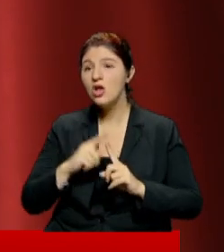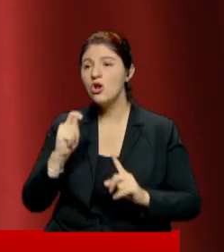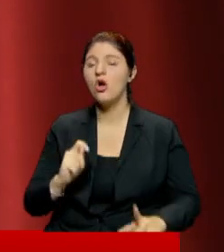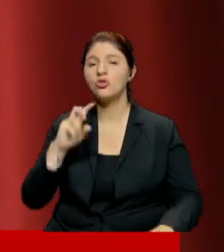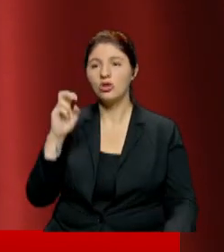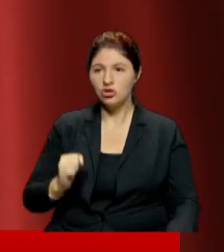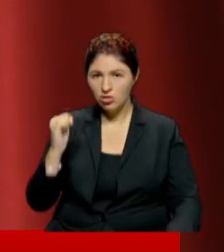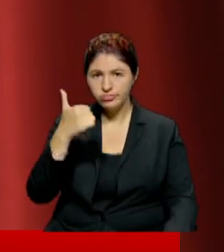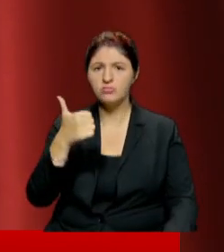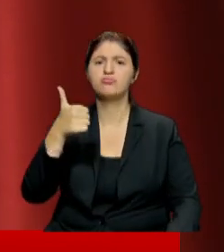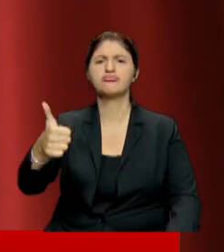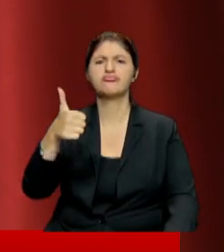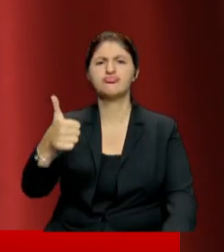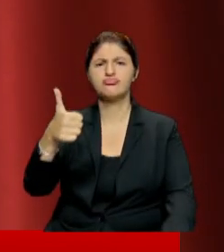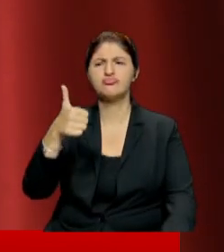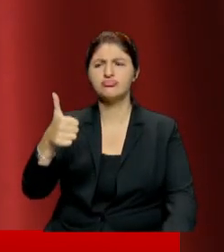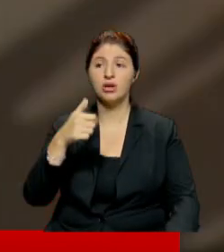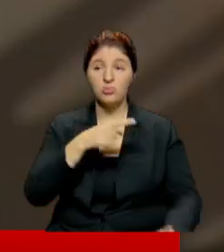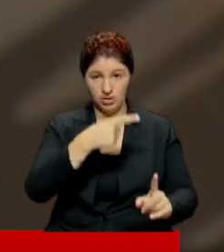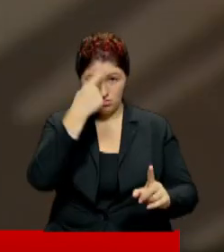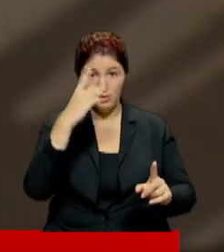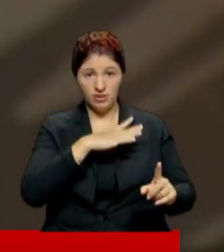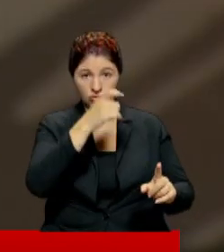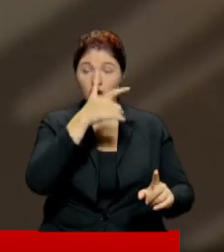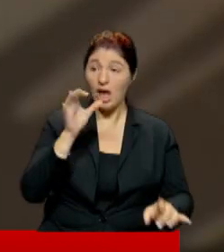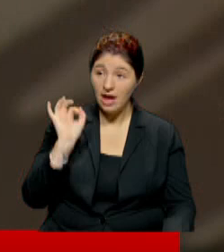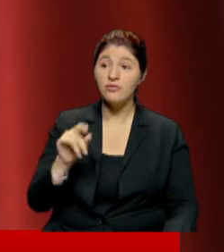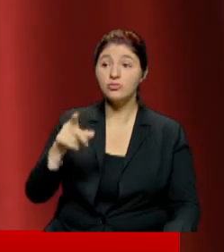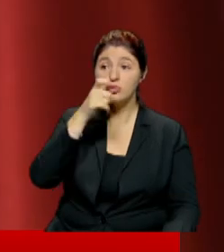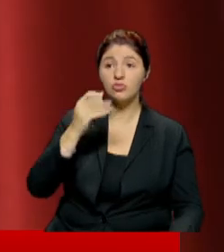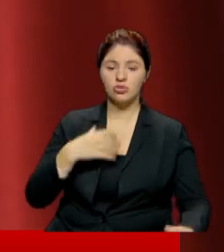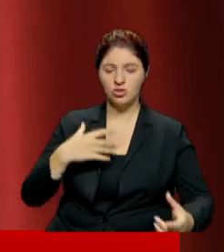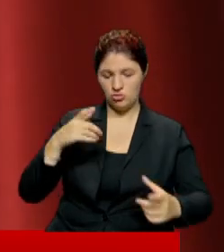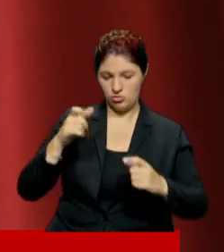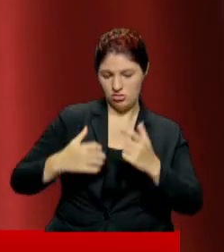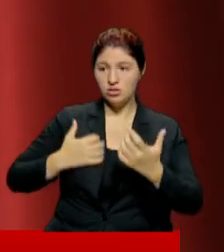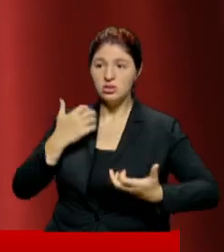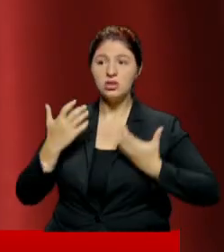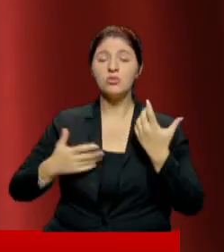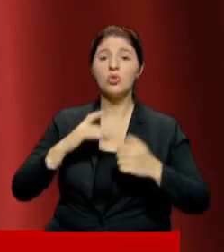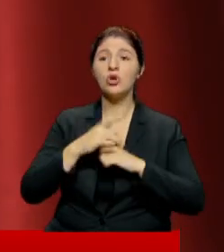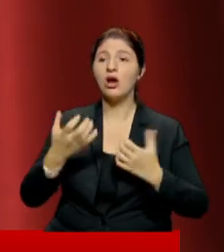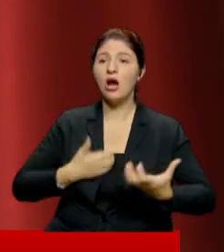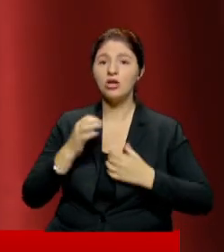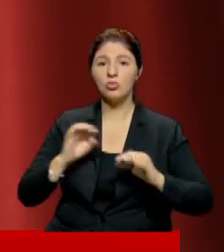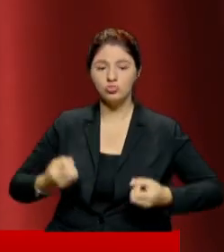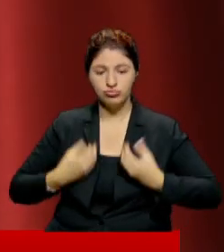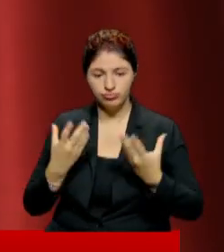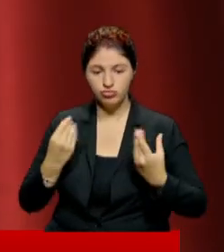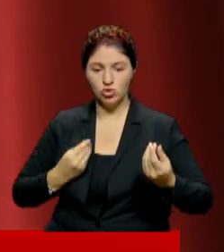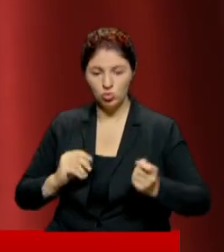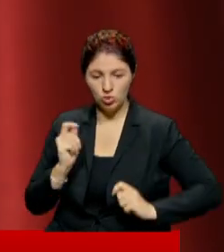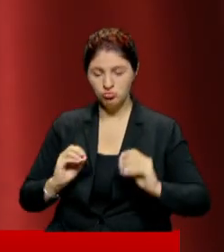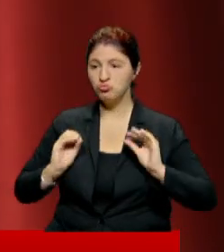dolara çıkabilir mide çıkabilirdi bu potansiyeli var Türkiye Türkiye'nin var Türkiye çok dinamik bir ülke kaynakları verimli kullanılırsa iyi